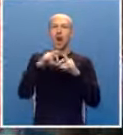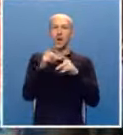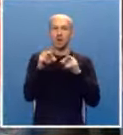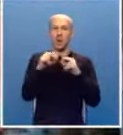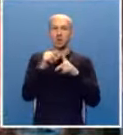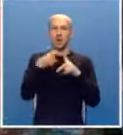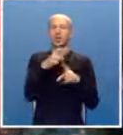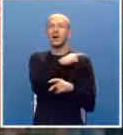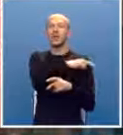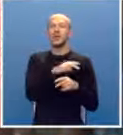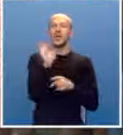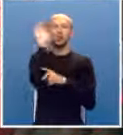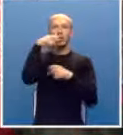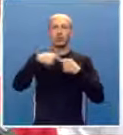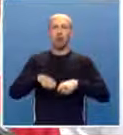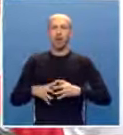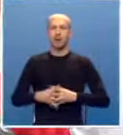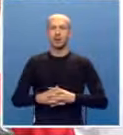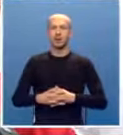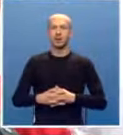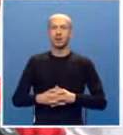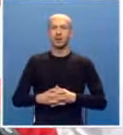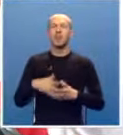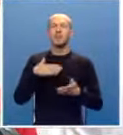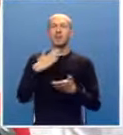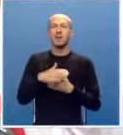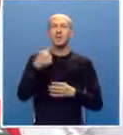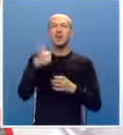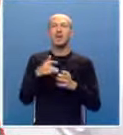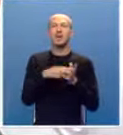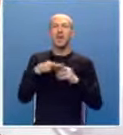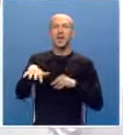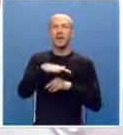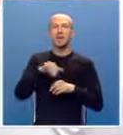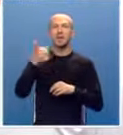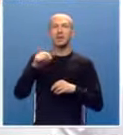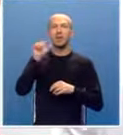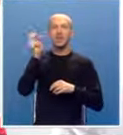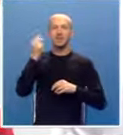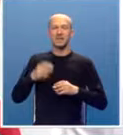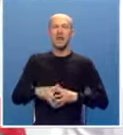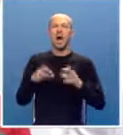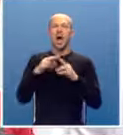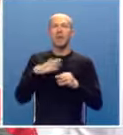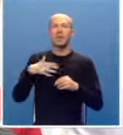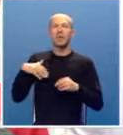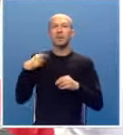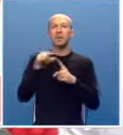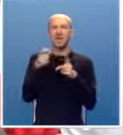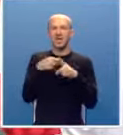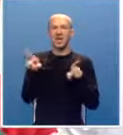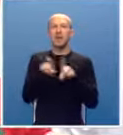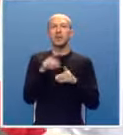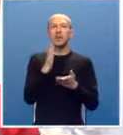Pepić, kapiten košarkaškog kluba. Mi smo bile prve na regiji prvakinje Republike Srpske, dok su naše mlađe pionirke također